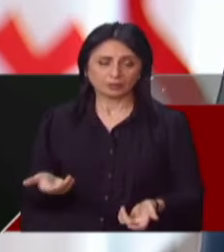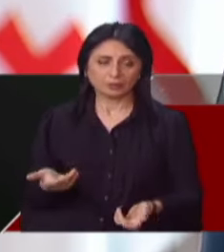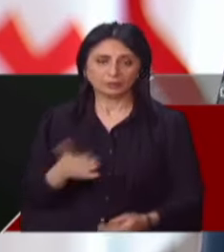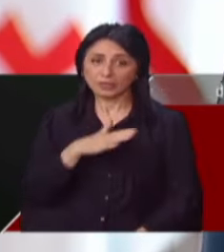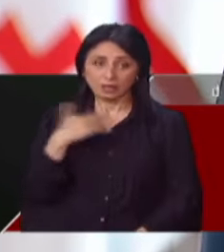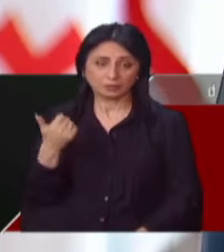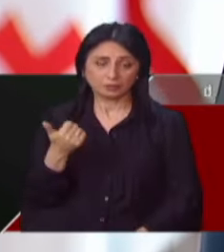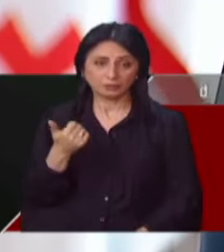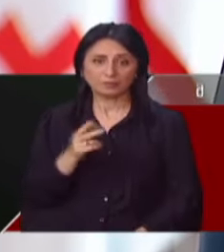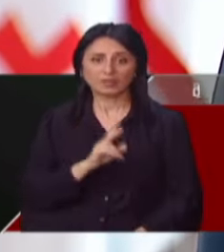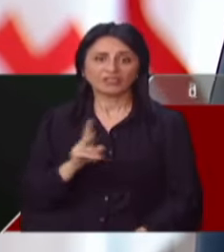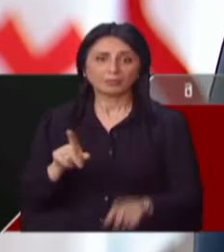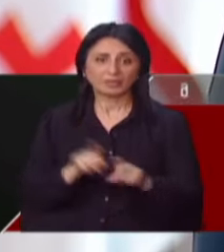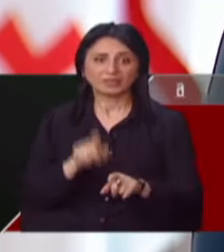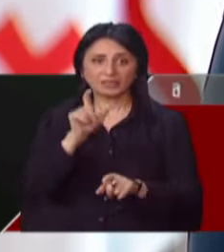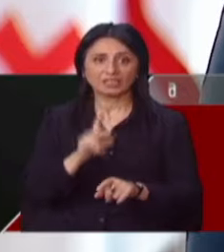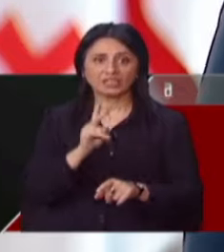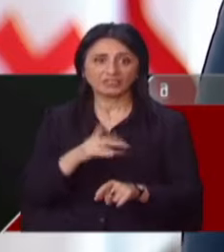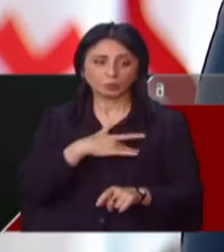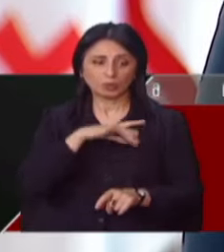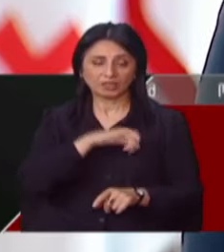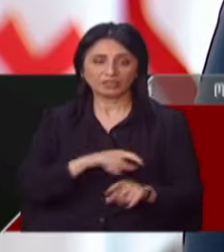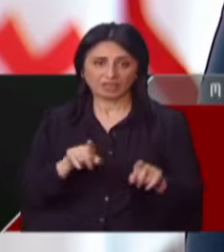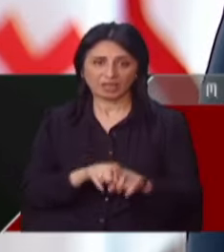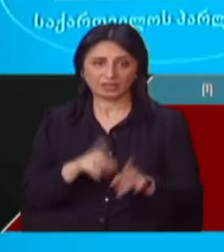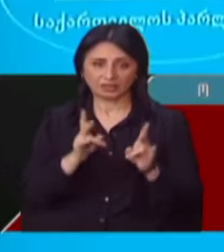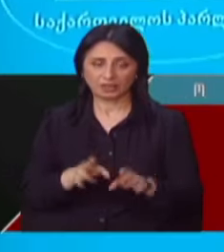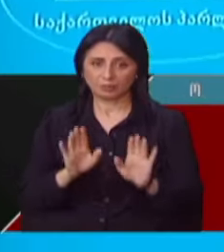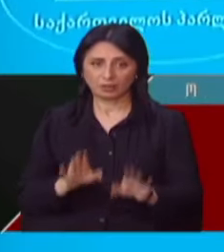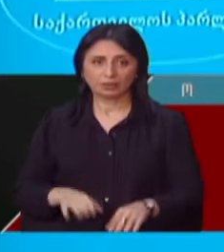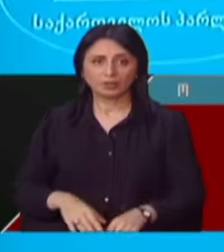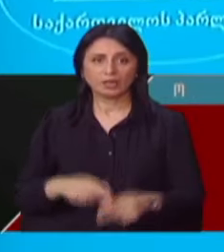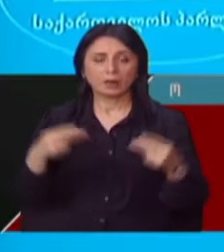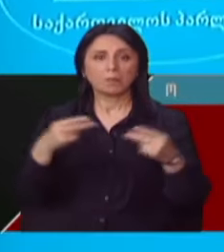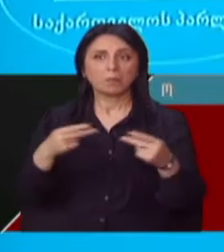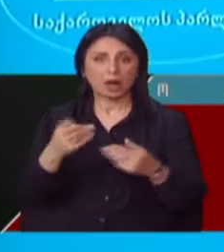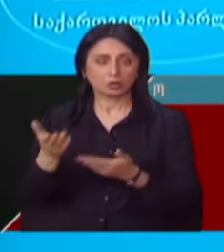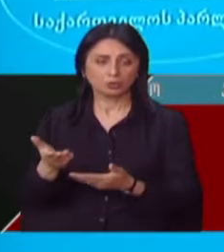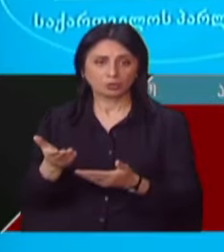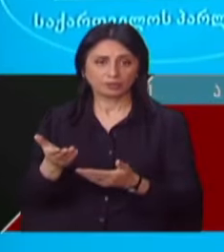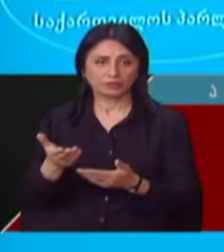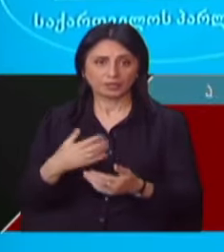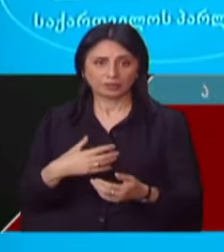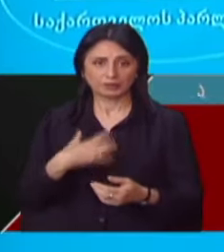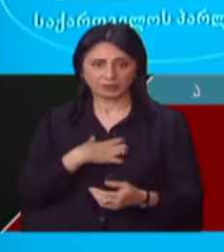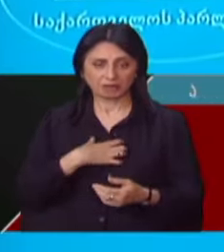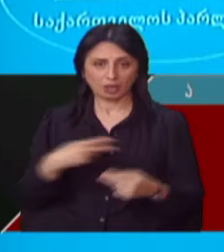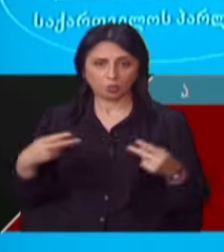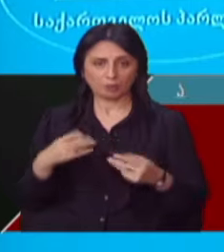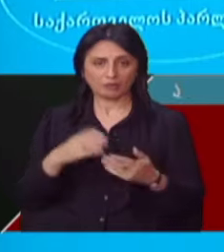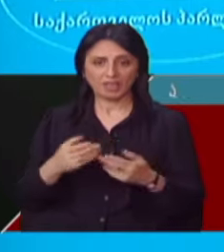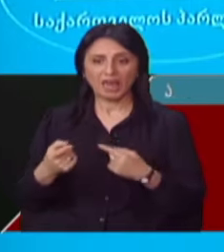რომ ვინმე ისეთ ადამიანს, ვისაც გული წყდება, ასეთი რამე დაემართოს. პარტნიორები და მით უმეტეს სტრატეგიული